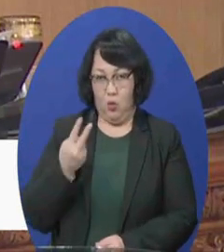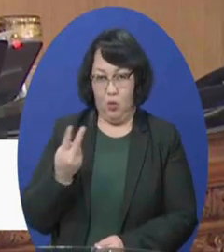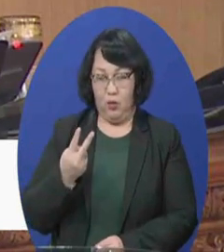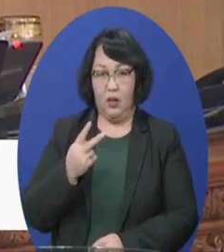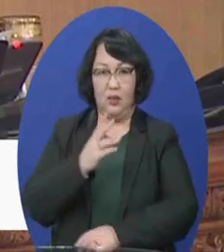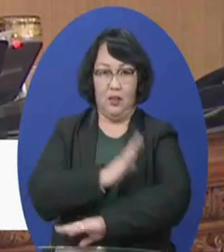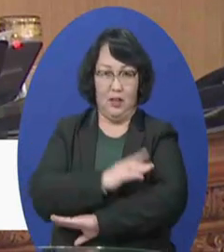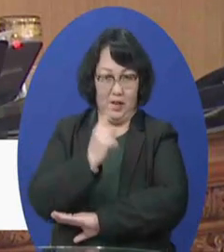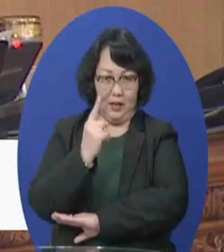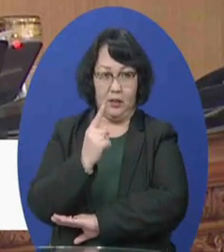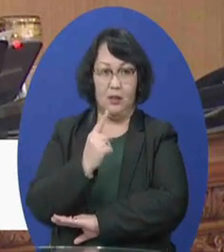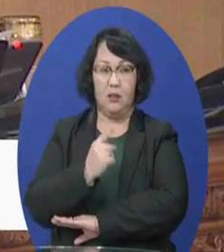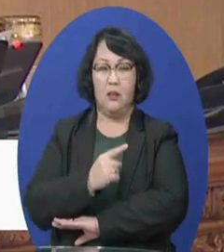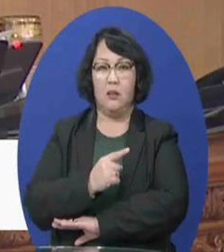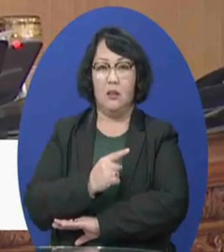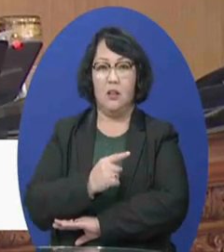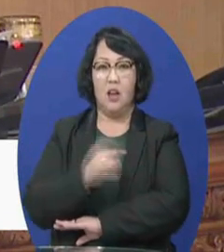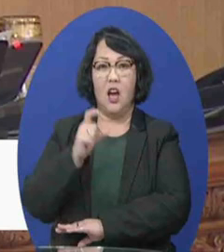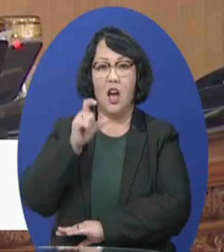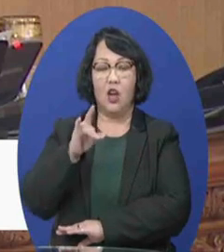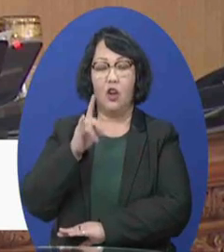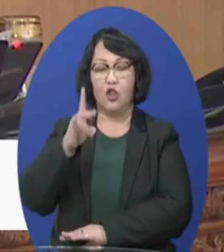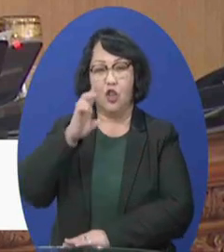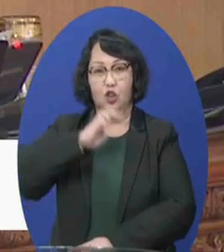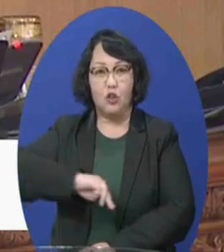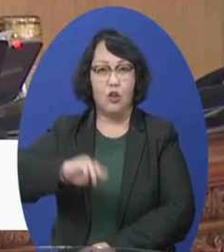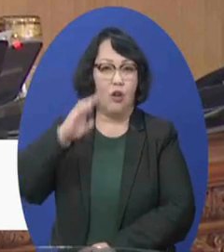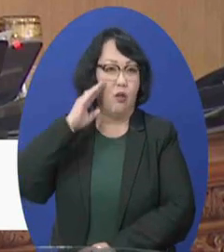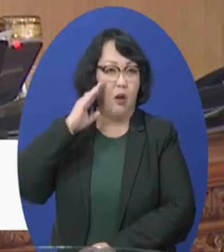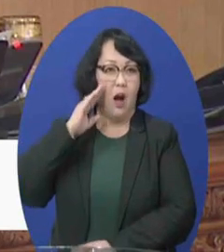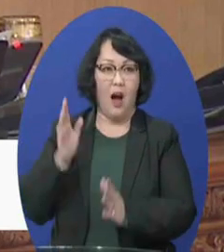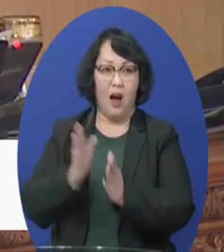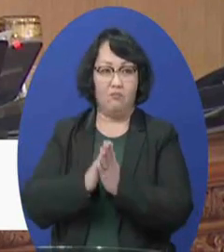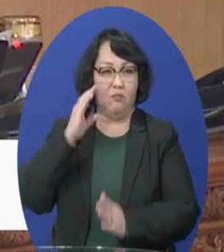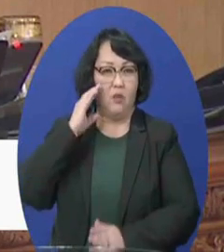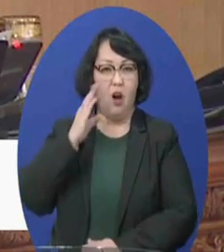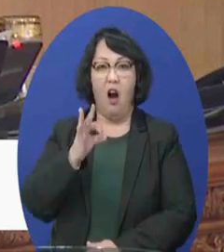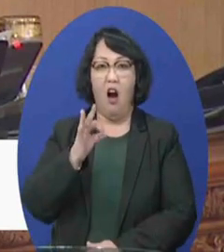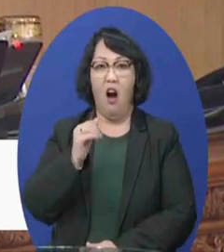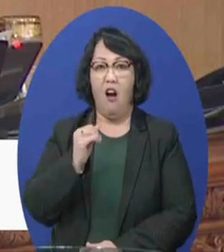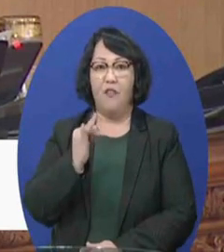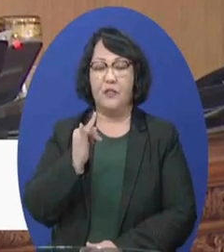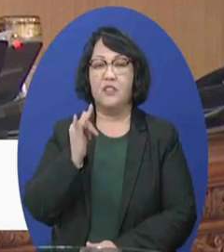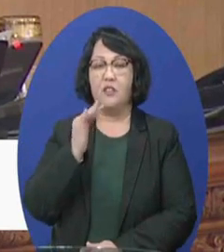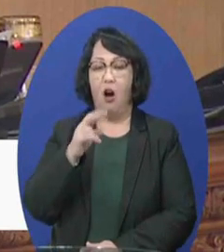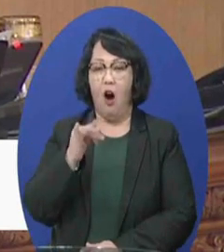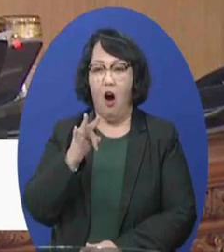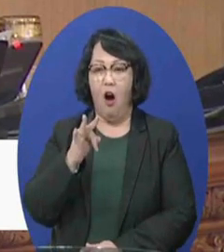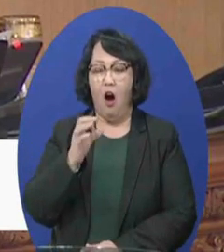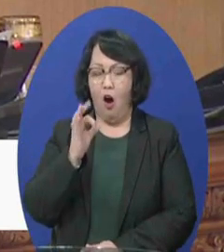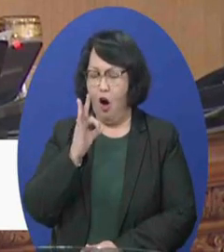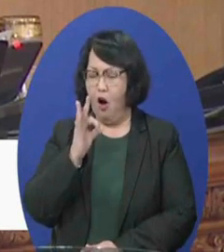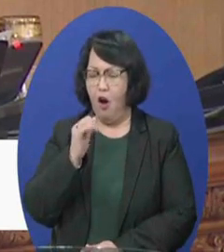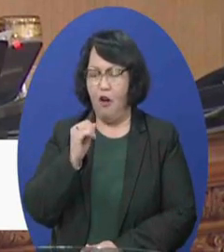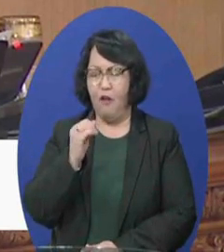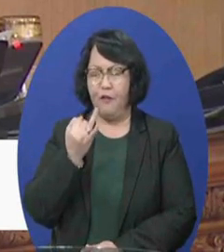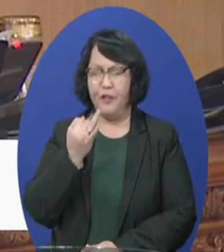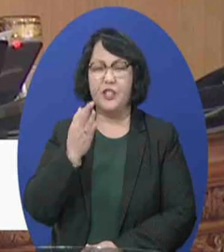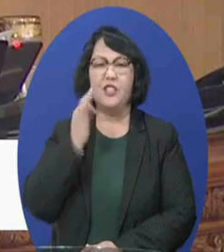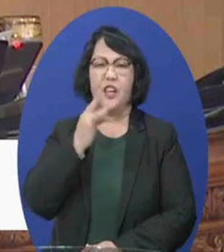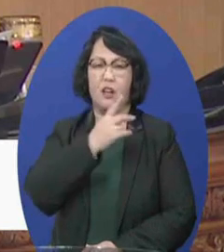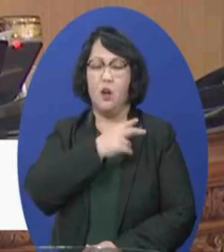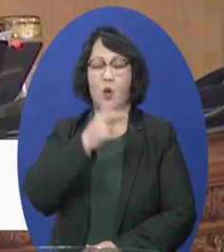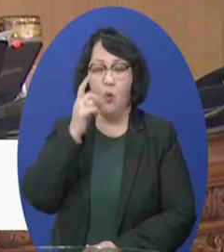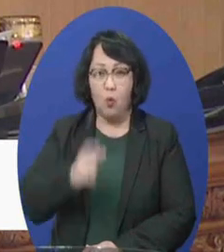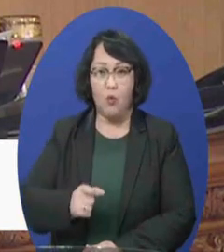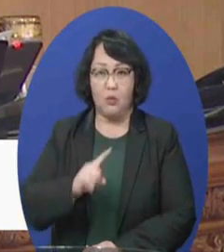ангид эх орны аюулгүй байдлын талаар хамтдаа зүтгэж явсан офицер мөс. Та миний зан аашийг